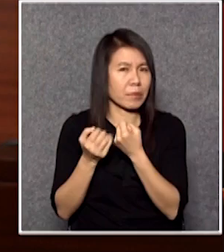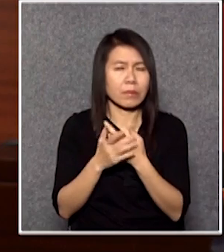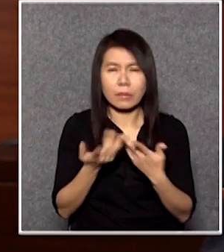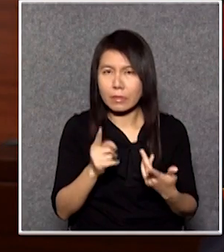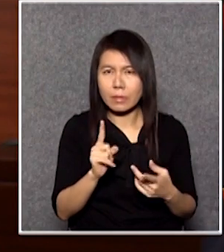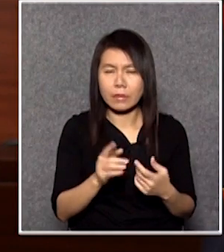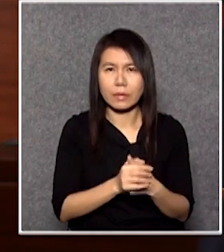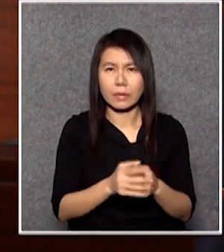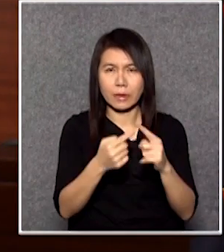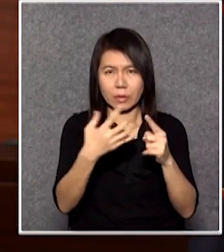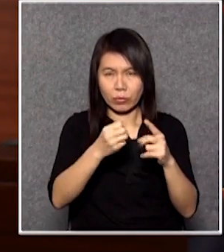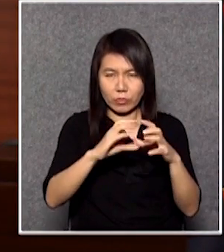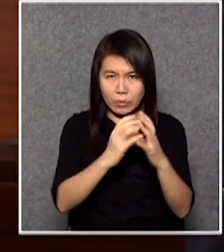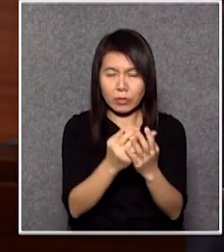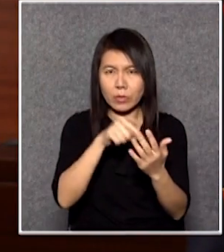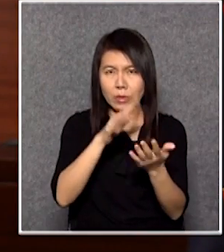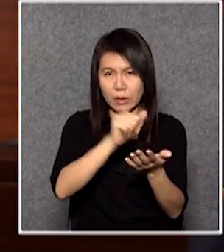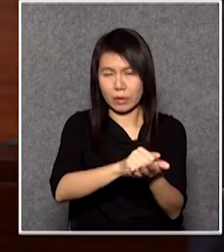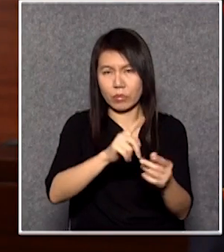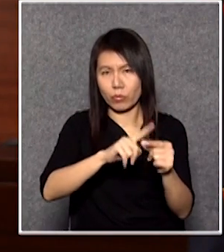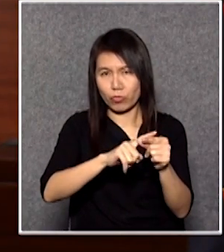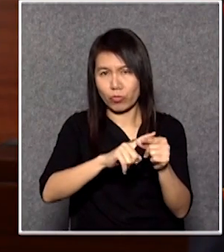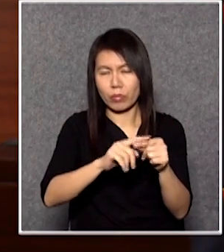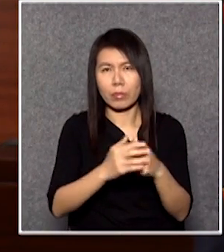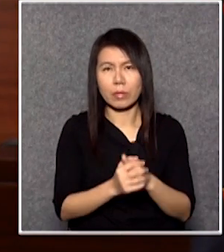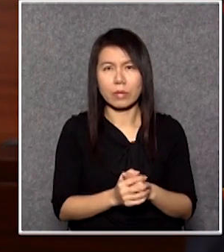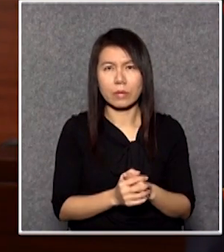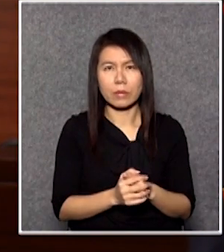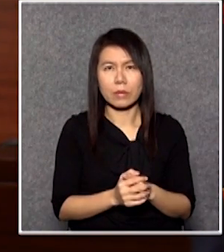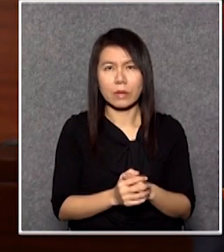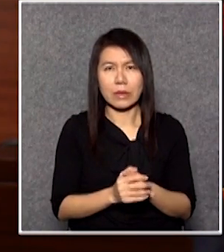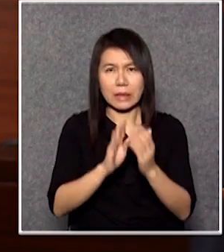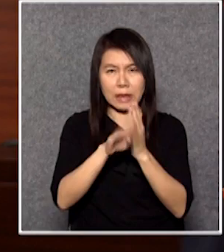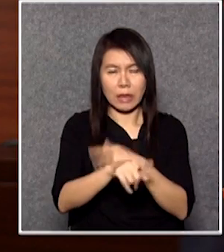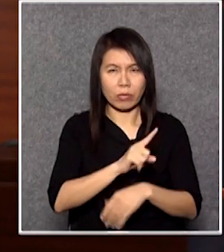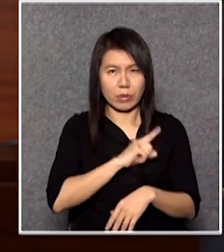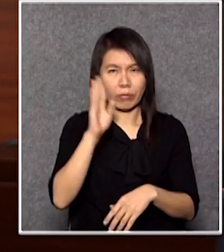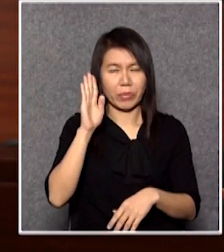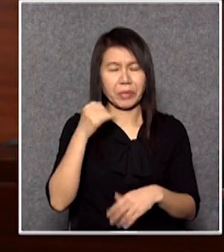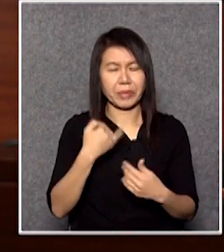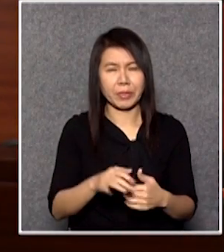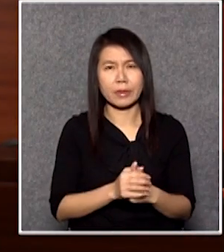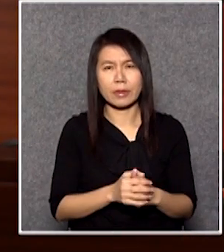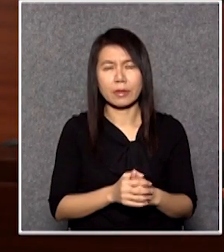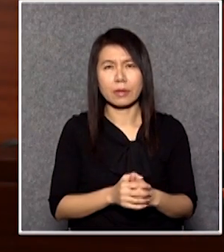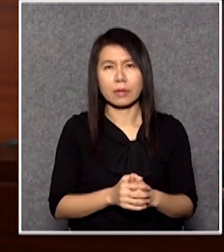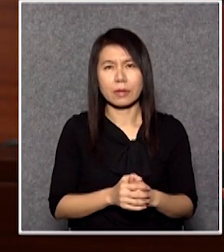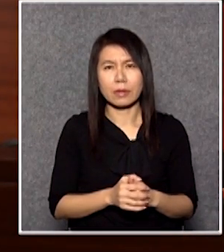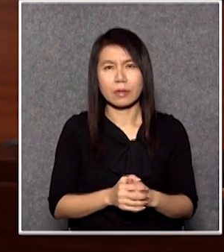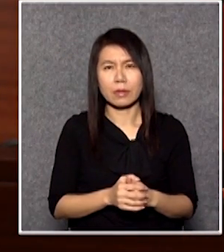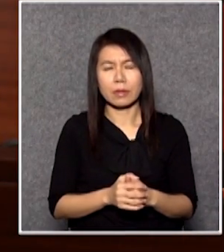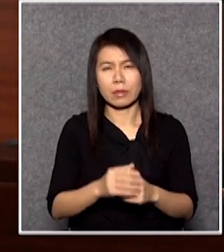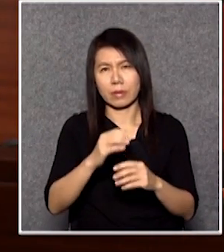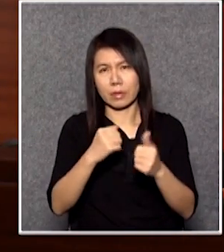泛民都可以這樣接受佔中這個所謂事後自首了，我覺得建制派支持特